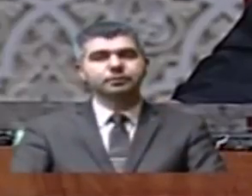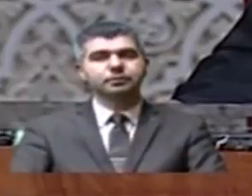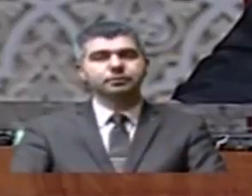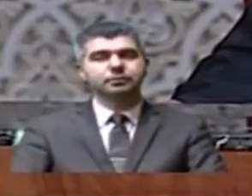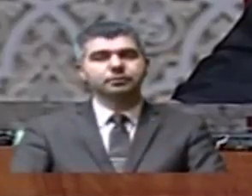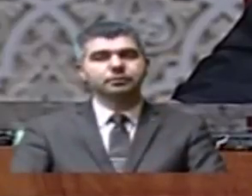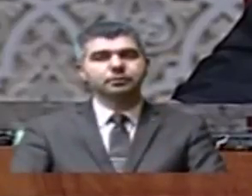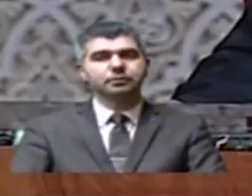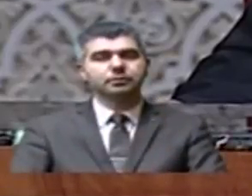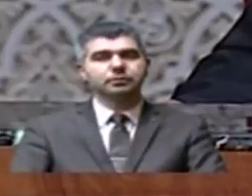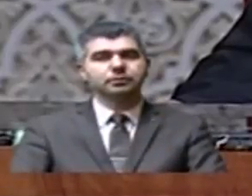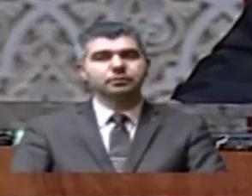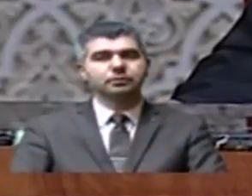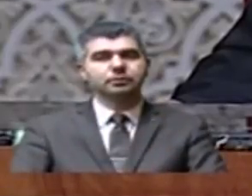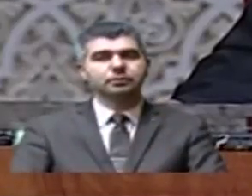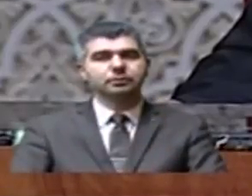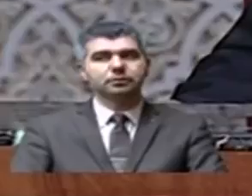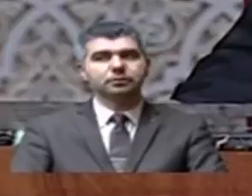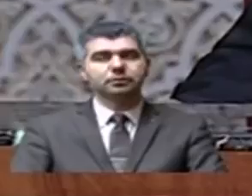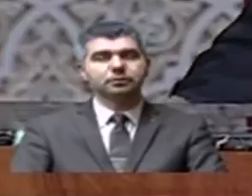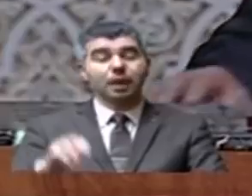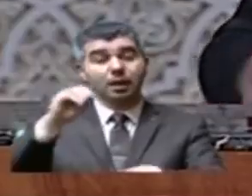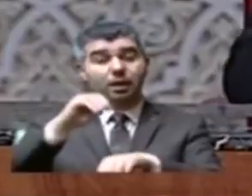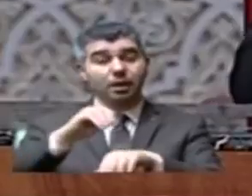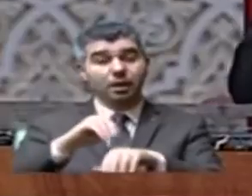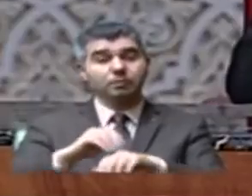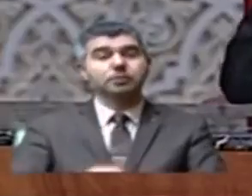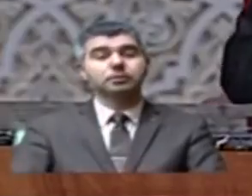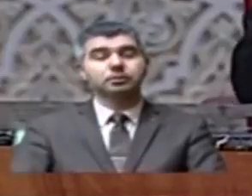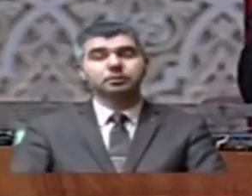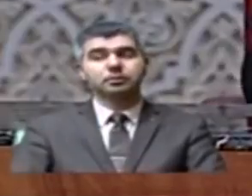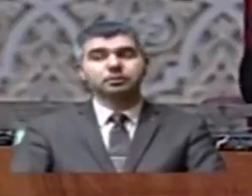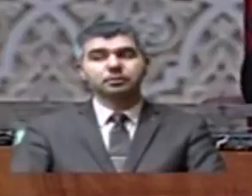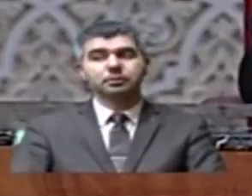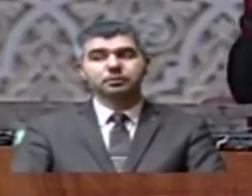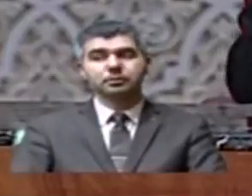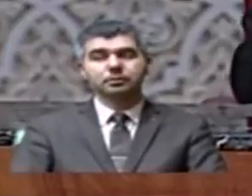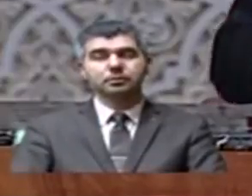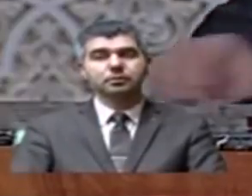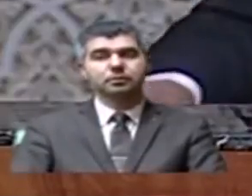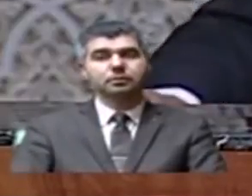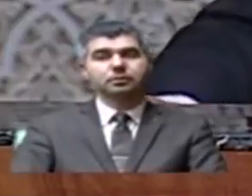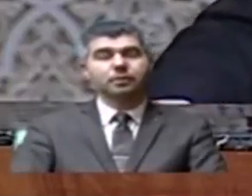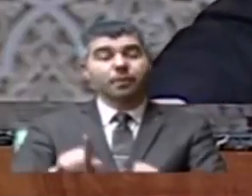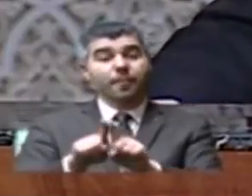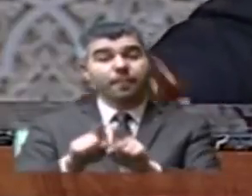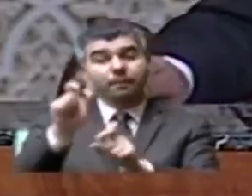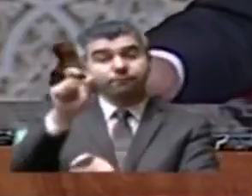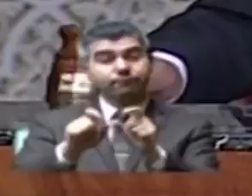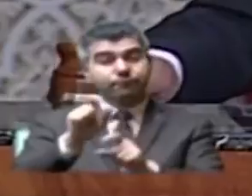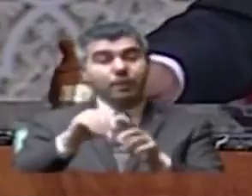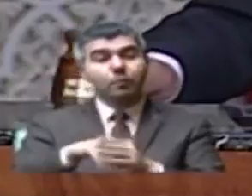منه، يقتطعوا منه هذا الوقت هذا. أعيد وأكرر الإخوان، السادة والسيدات